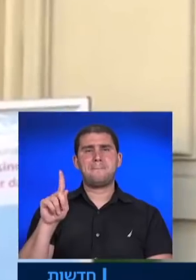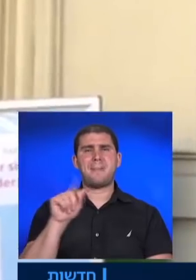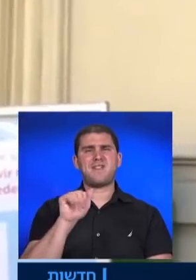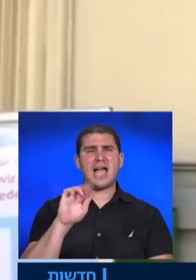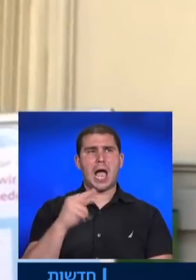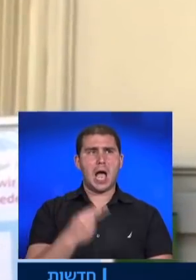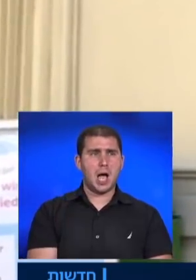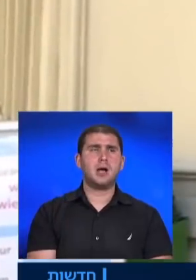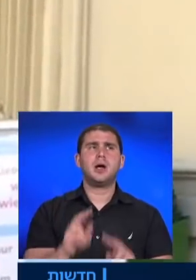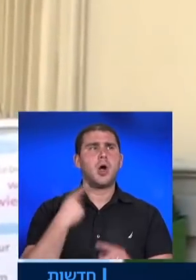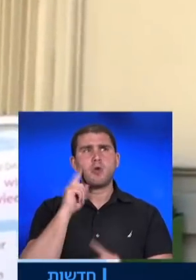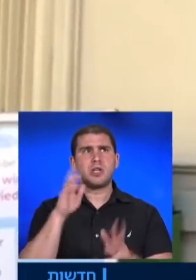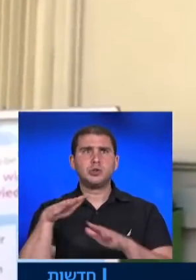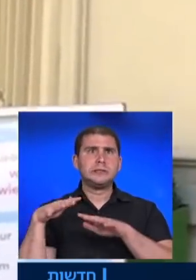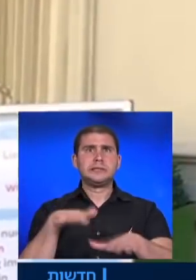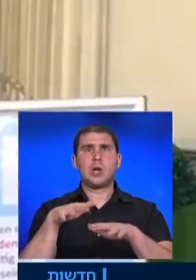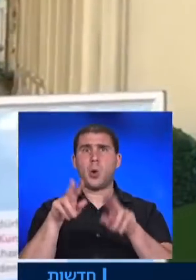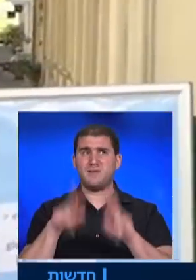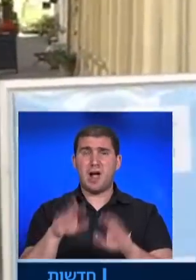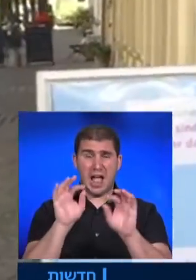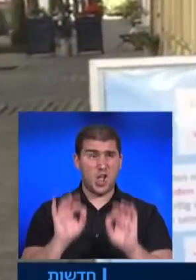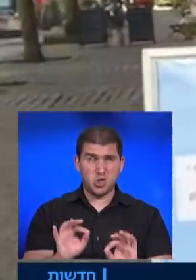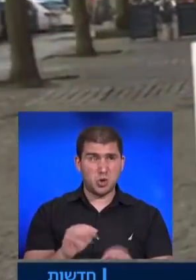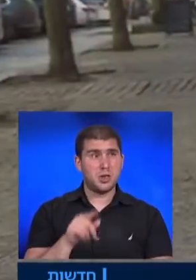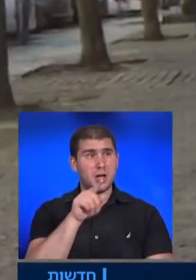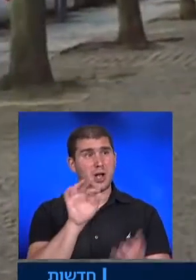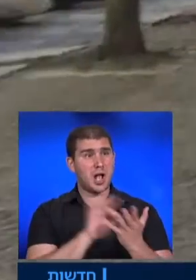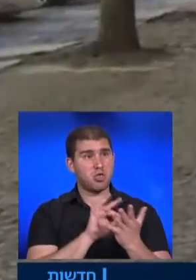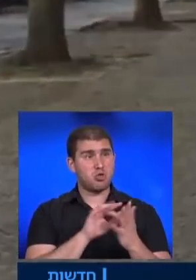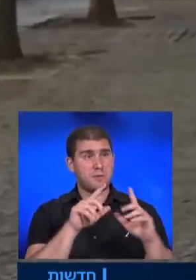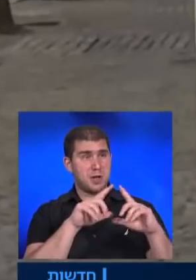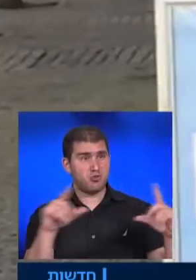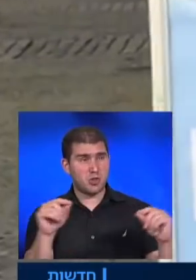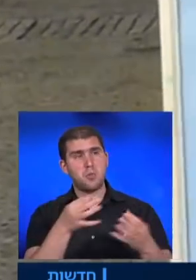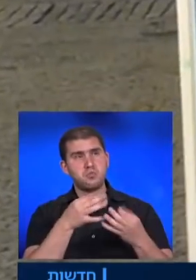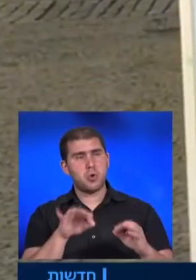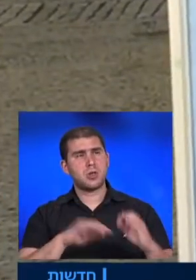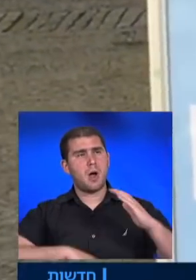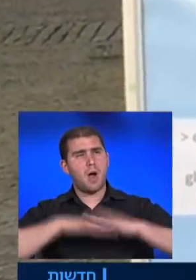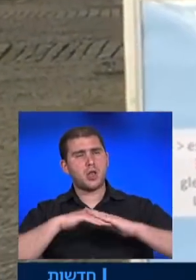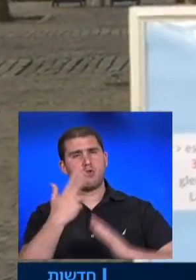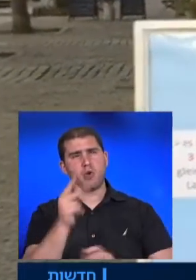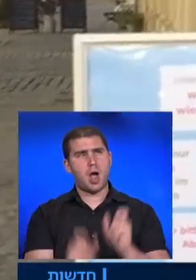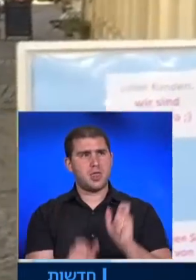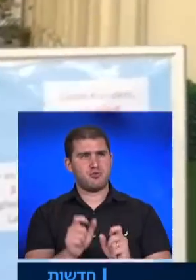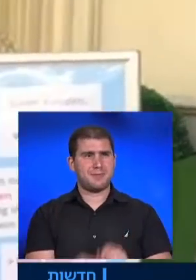הסתערות מסיבית על החנויות. פה כתוב בשלט שמותר עד 3 אנשים.